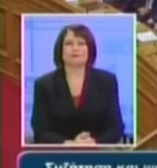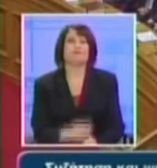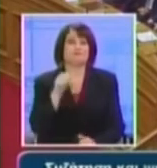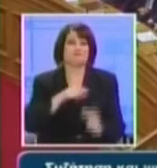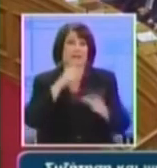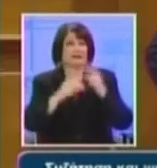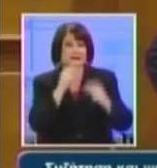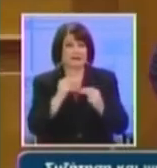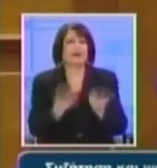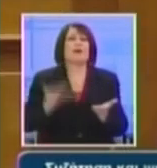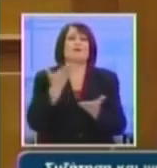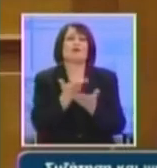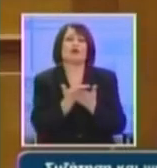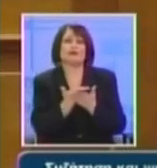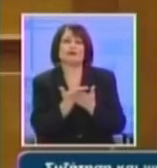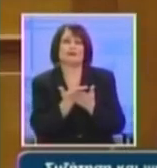συζητούμε σήμερα την πρόταση